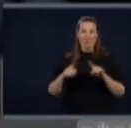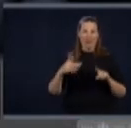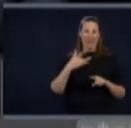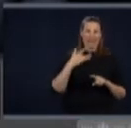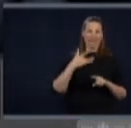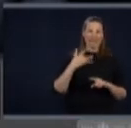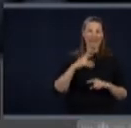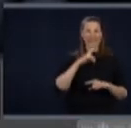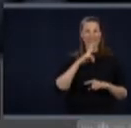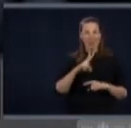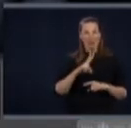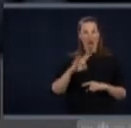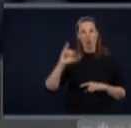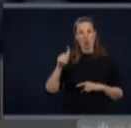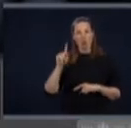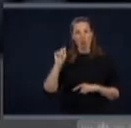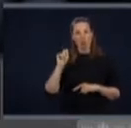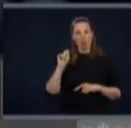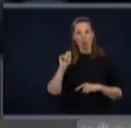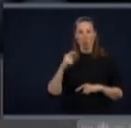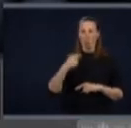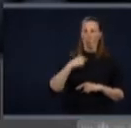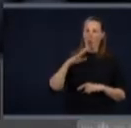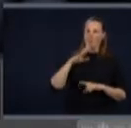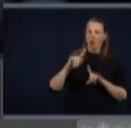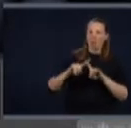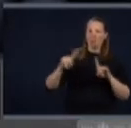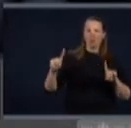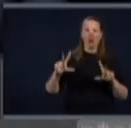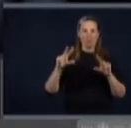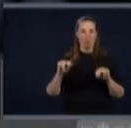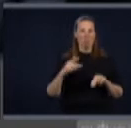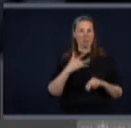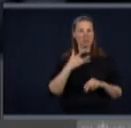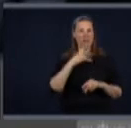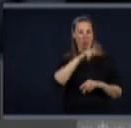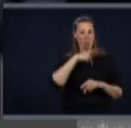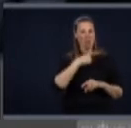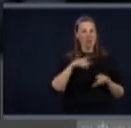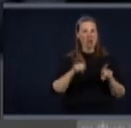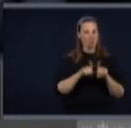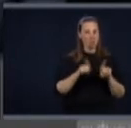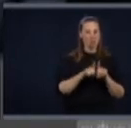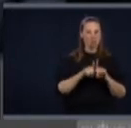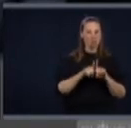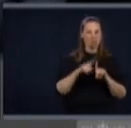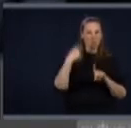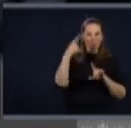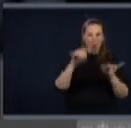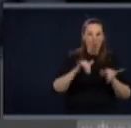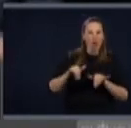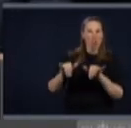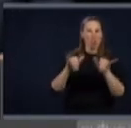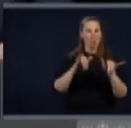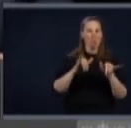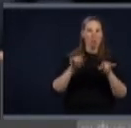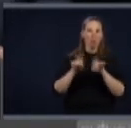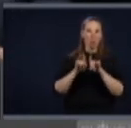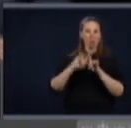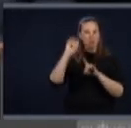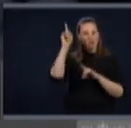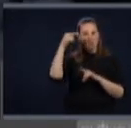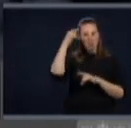senti une grande différence entre les différentes provinces puis avec le gouvernement fédéral sur